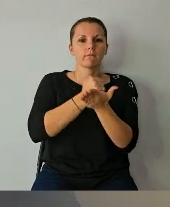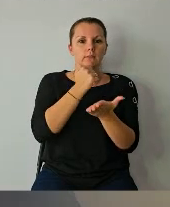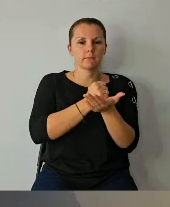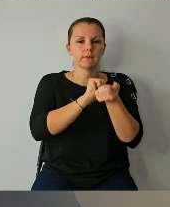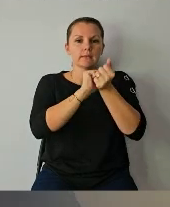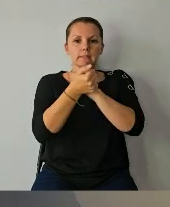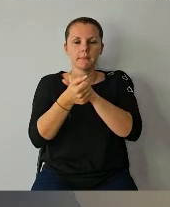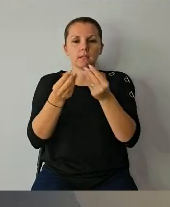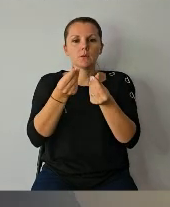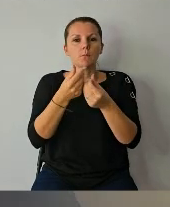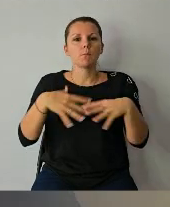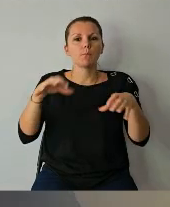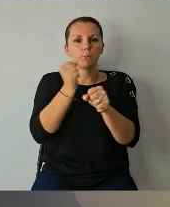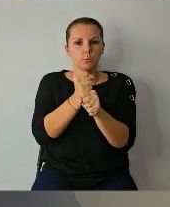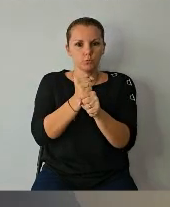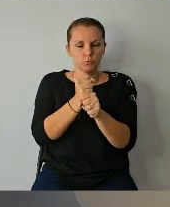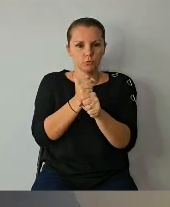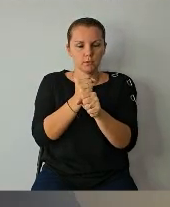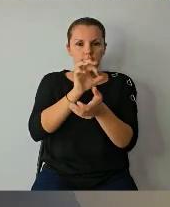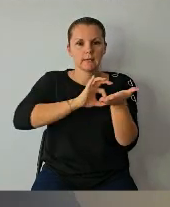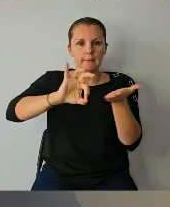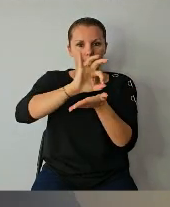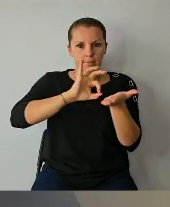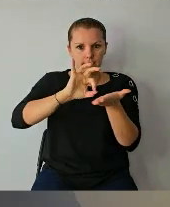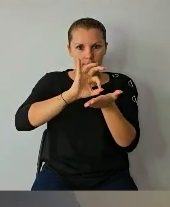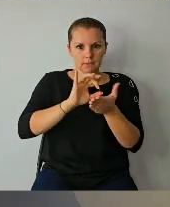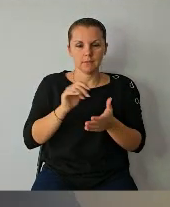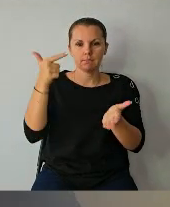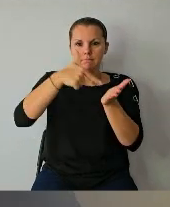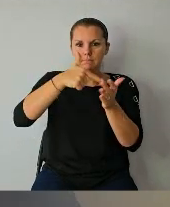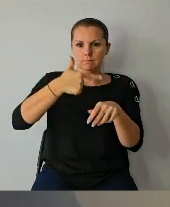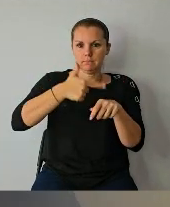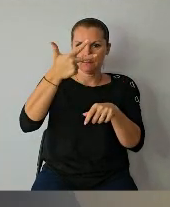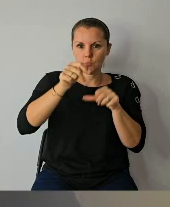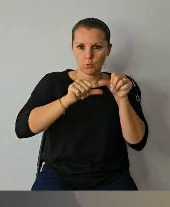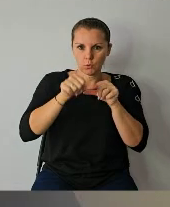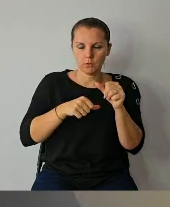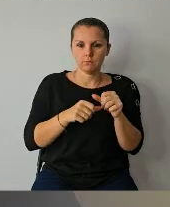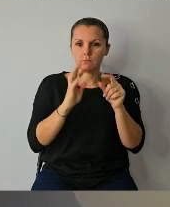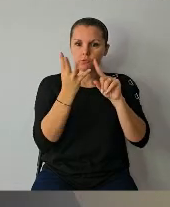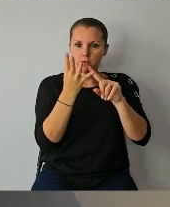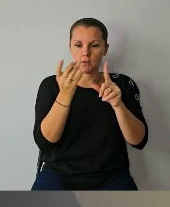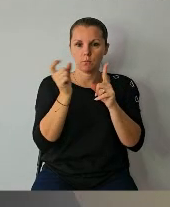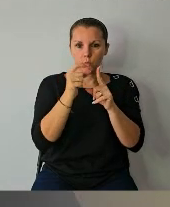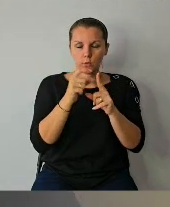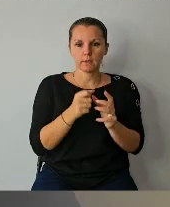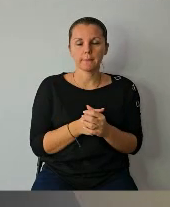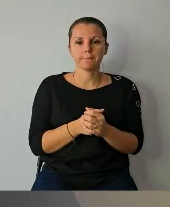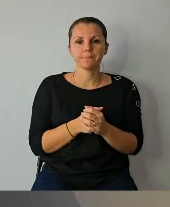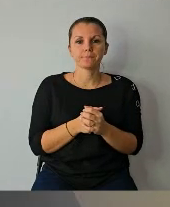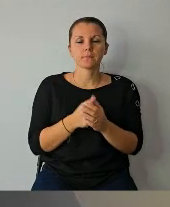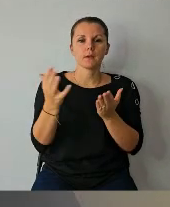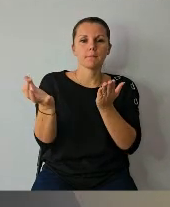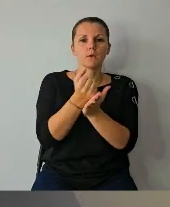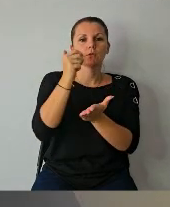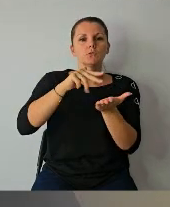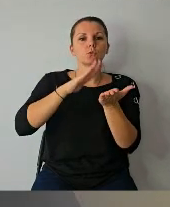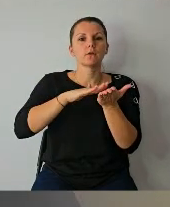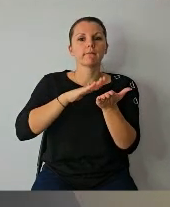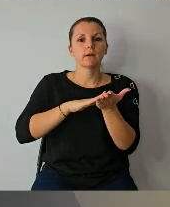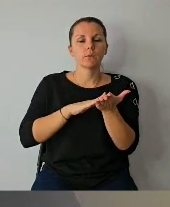zmian w budżecie gminy Boguchwała na 2023 rok. Punkt czwarty, podjęcie uchwały,